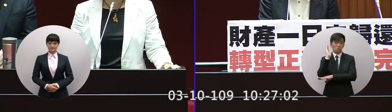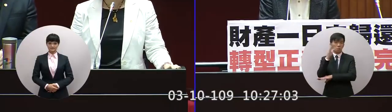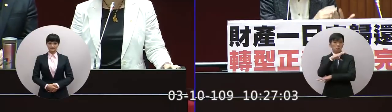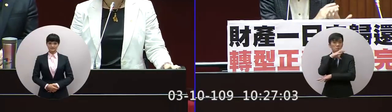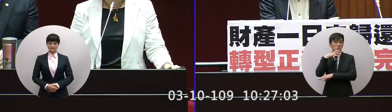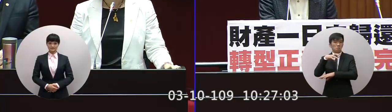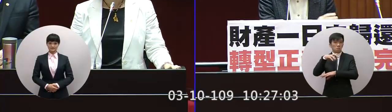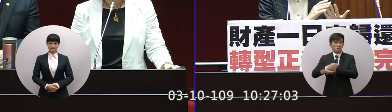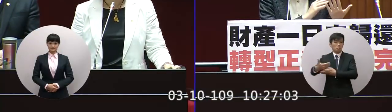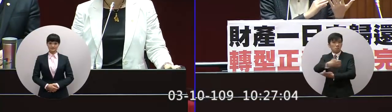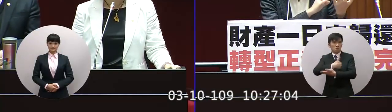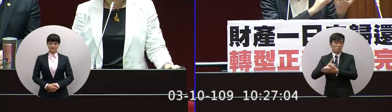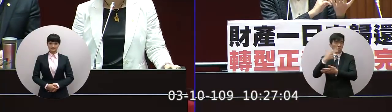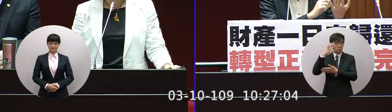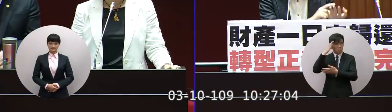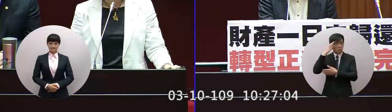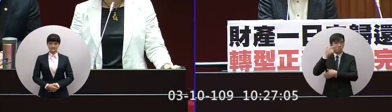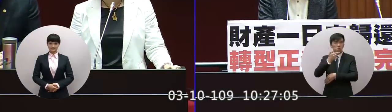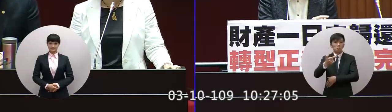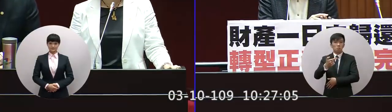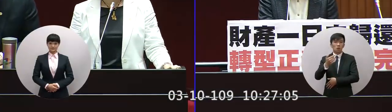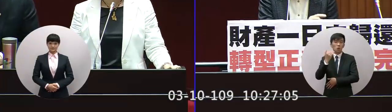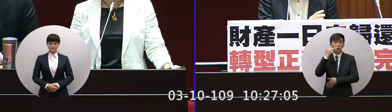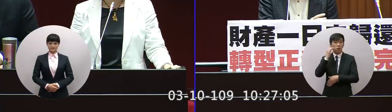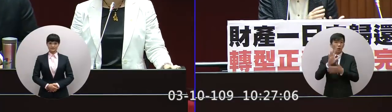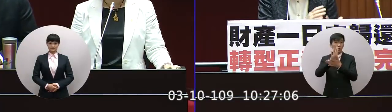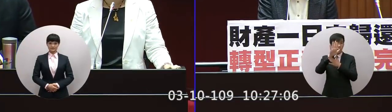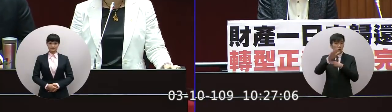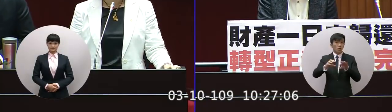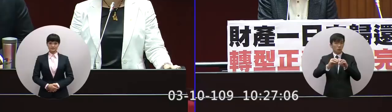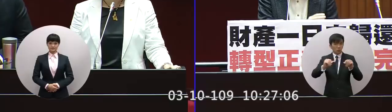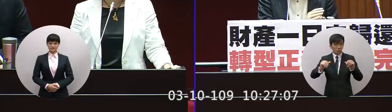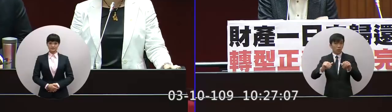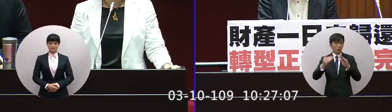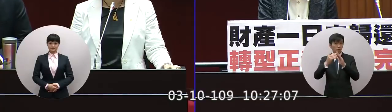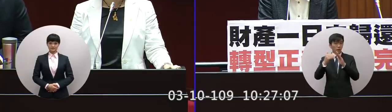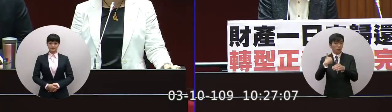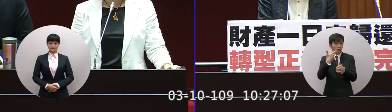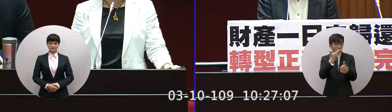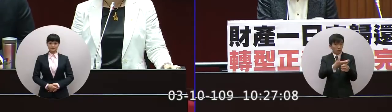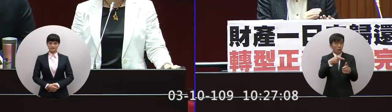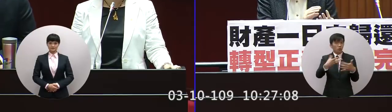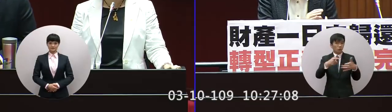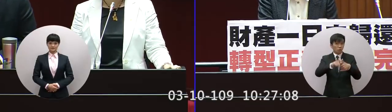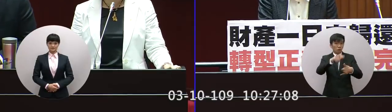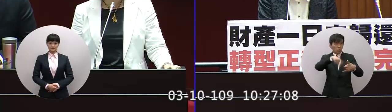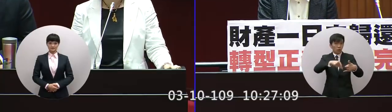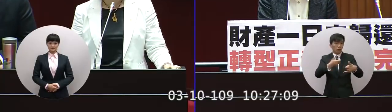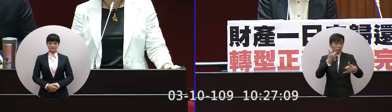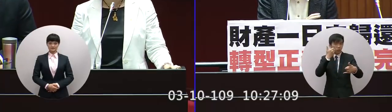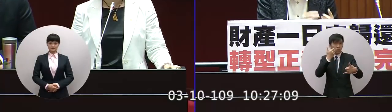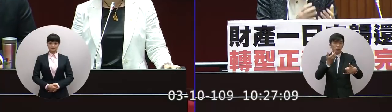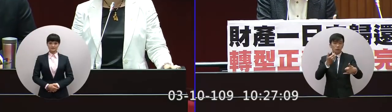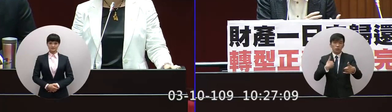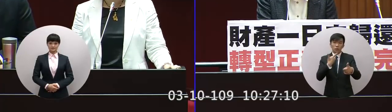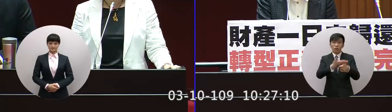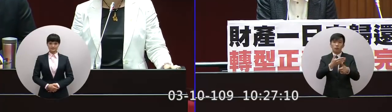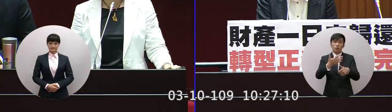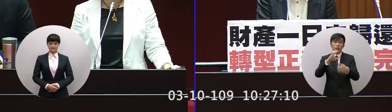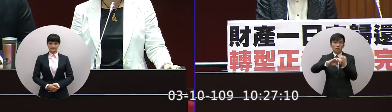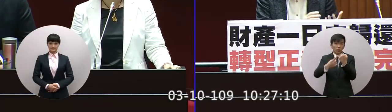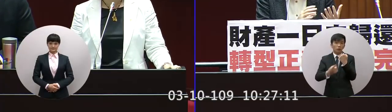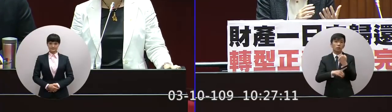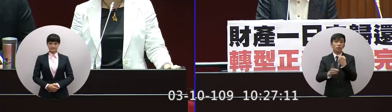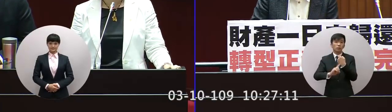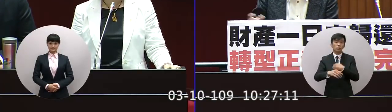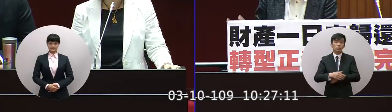常的复杂，所以未来一定会遇到说归还土地财产的几个问题，比如说土地归属，那如何归还给当事人的遗